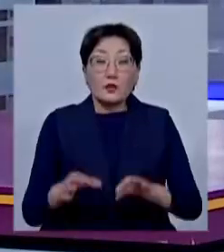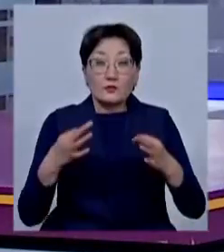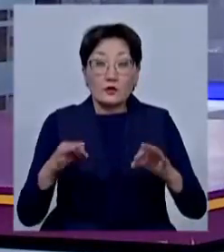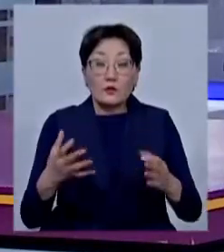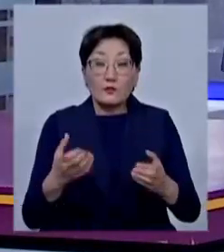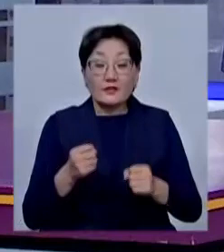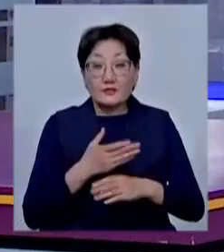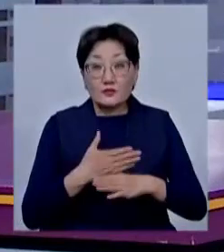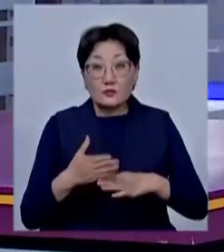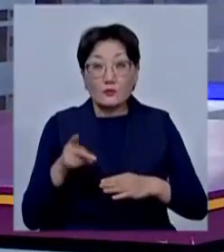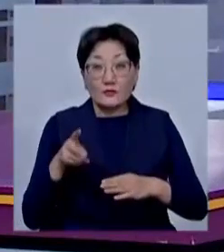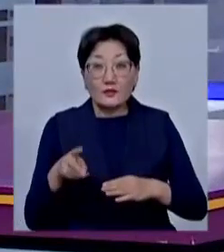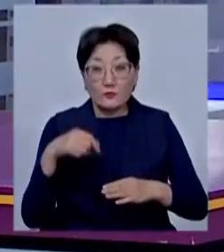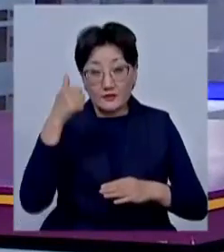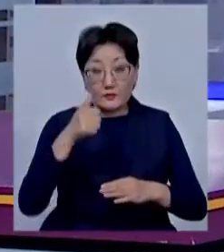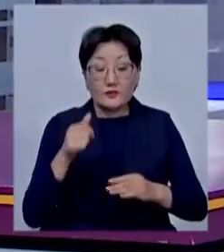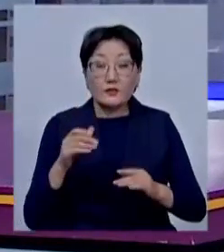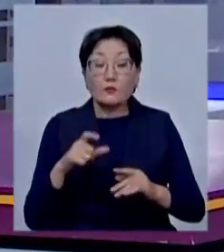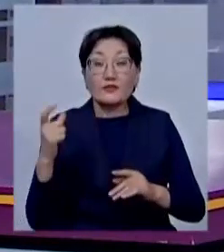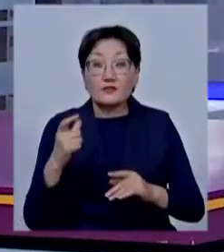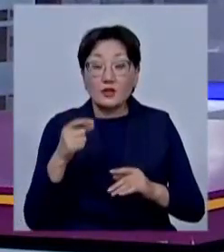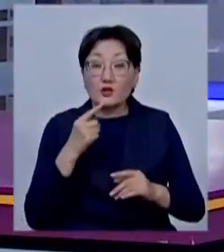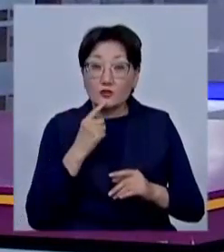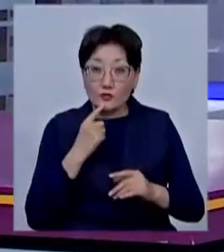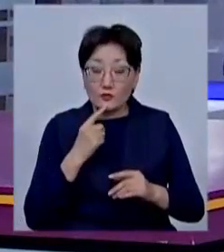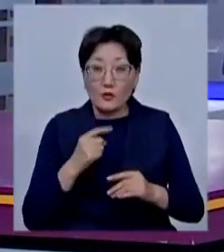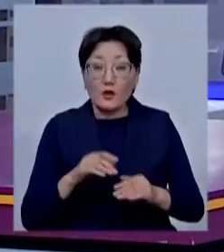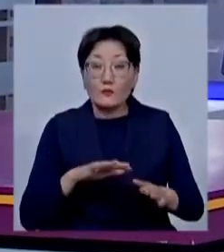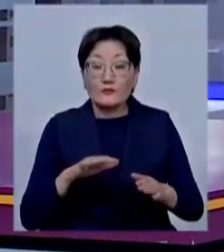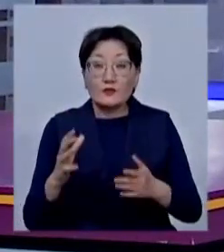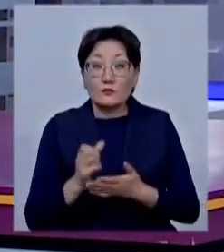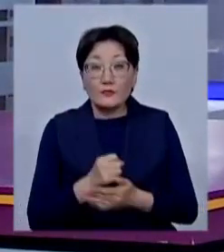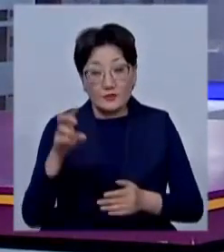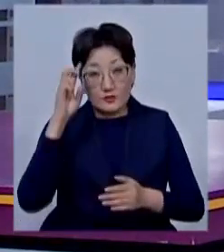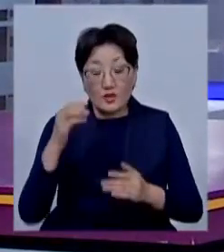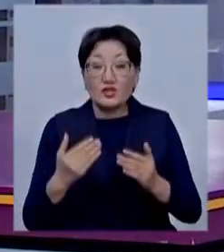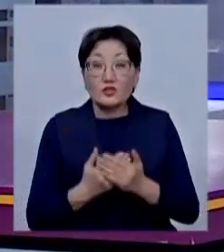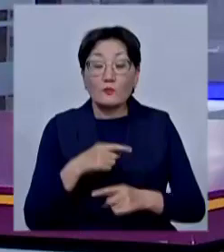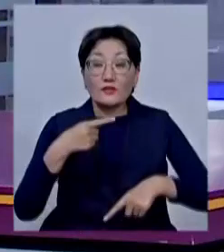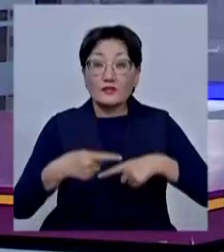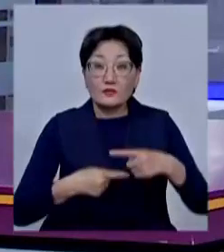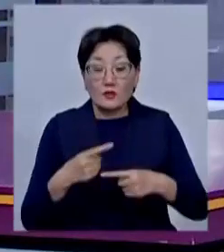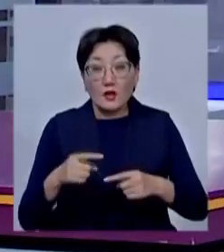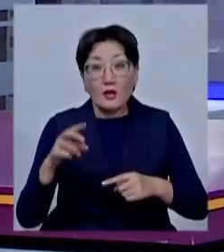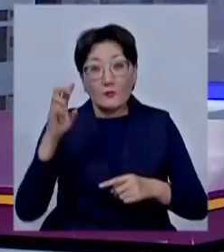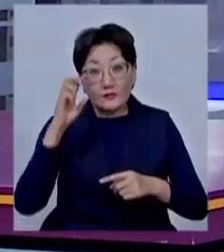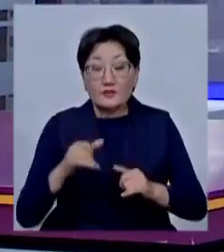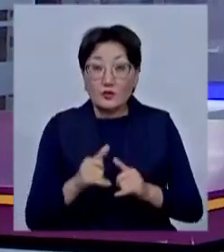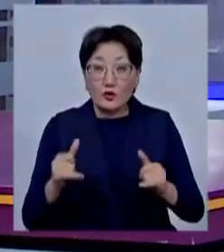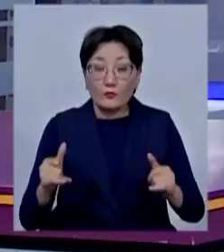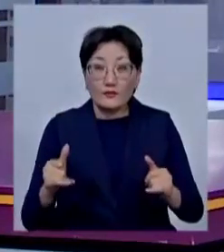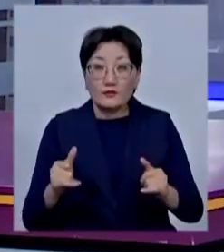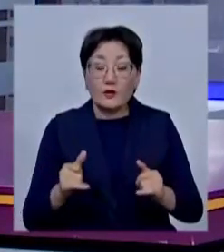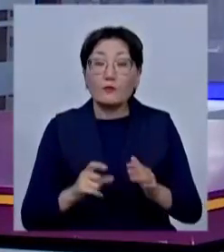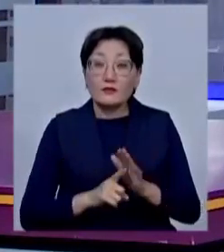Тәуелсіздік алғаннан кейін 2000-ші жылдары экономикалық қиындықтар еңсеріліп, мемлекетіміз жаңа ғасырда елдік дамудың даңғыл жолына